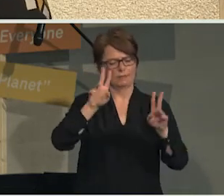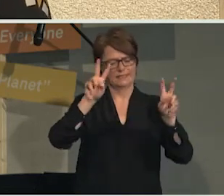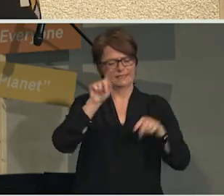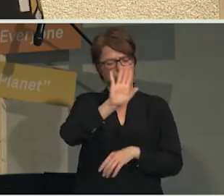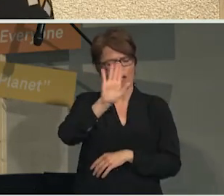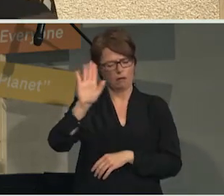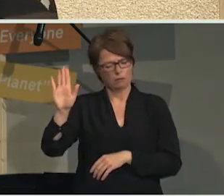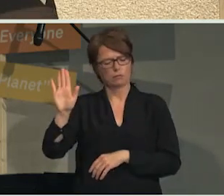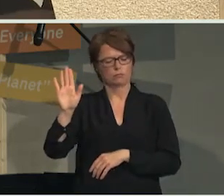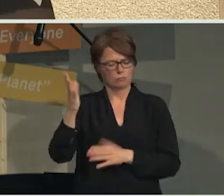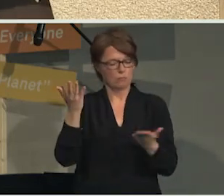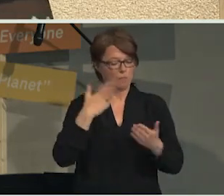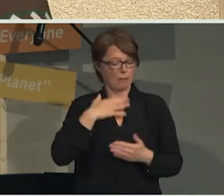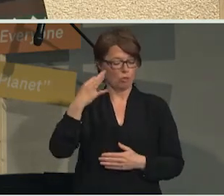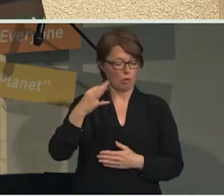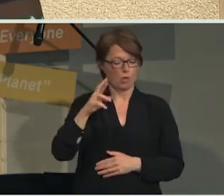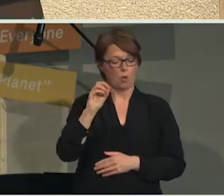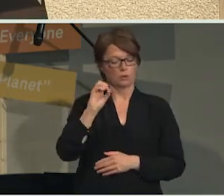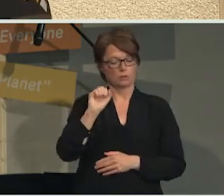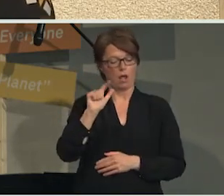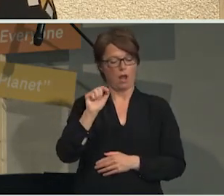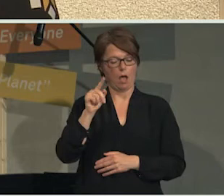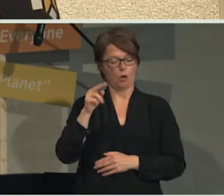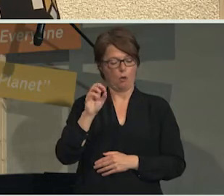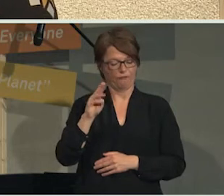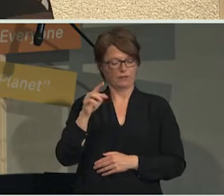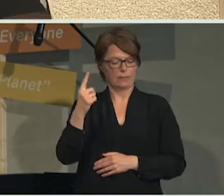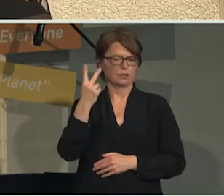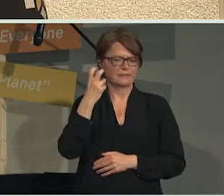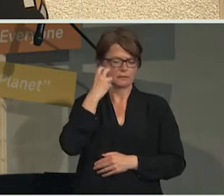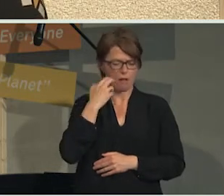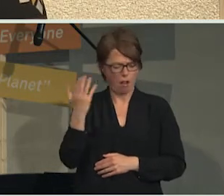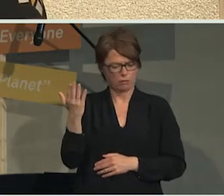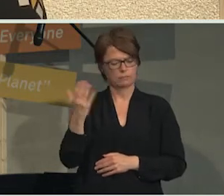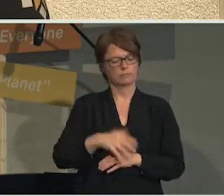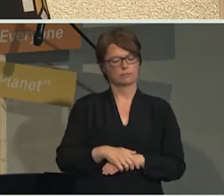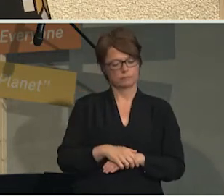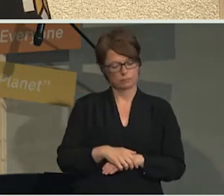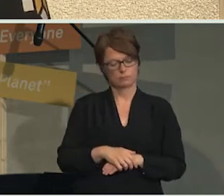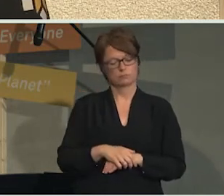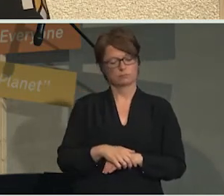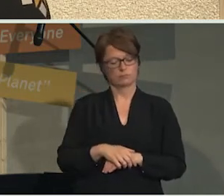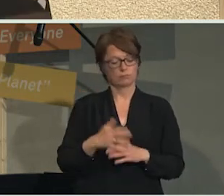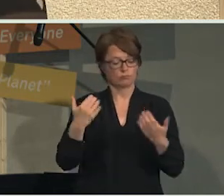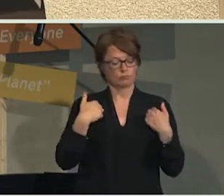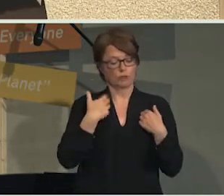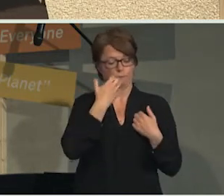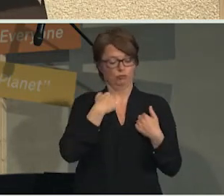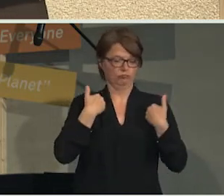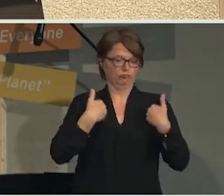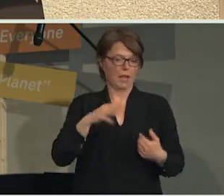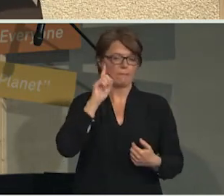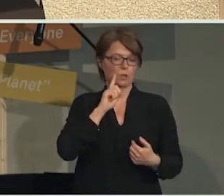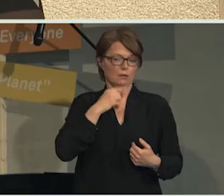sprechen, begeistert liest. Rosa verdankt ihren Namen Rosa Parks und Rosa Luxemburg. Sie ist an